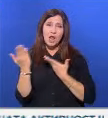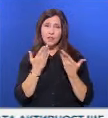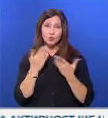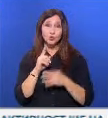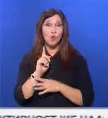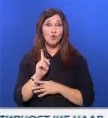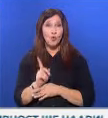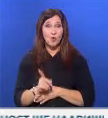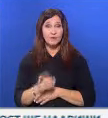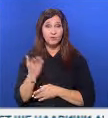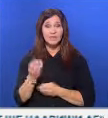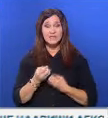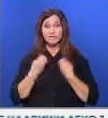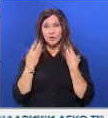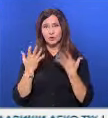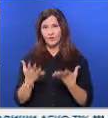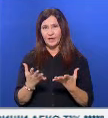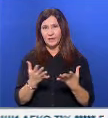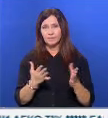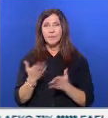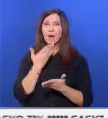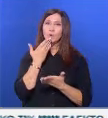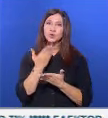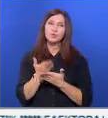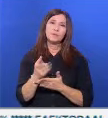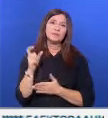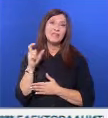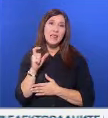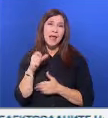от която те са вдъхновени. Благодарим ти от Синелибри, Айше Сели.